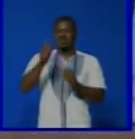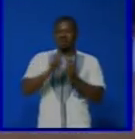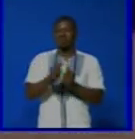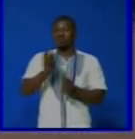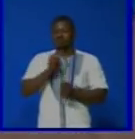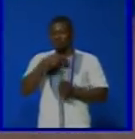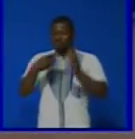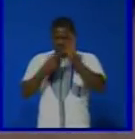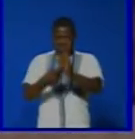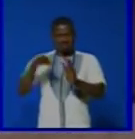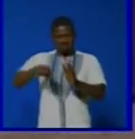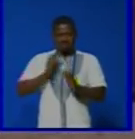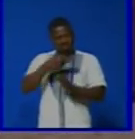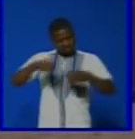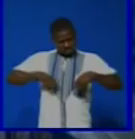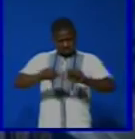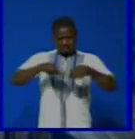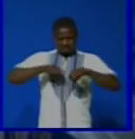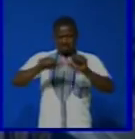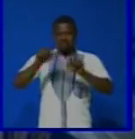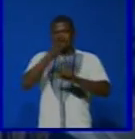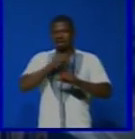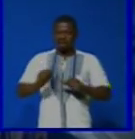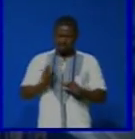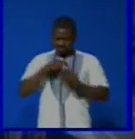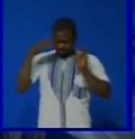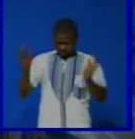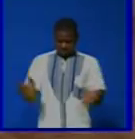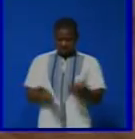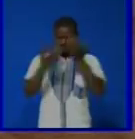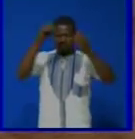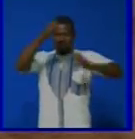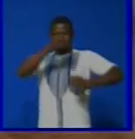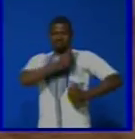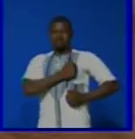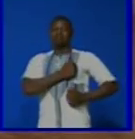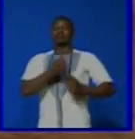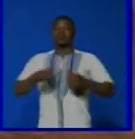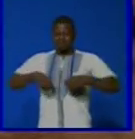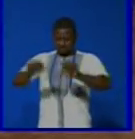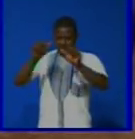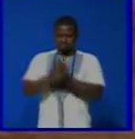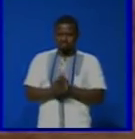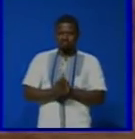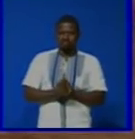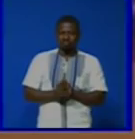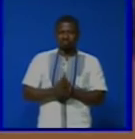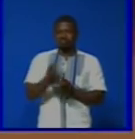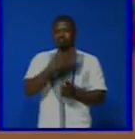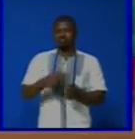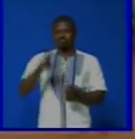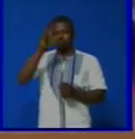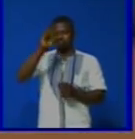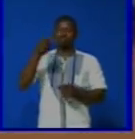allons continuer la lutte et nous voulons ainsi encourager nos forces de défense qui sont sur le terrain. En 2 fois 30 minutes, les joueurs